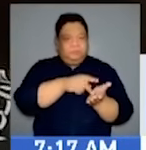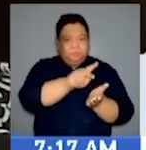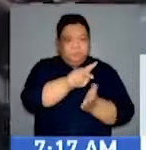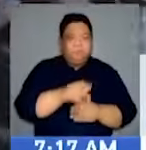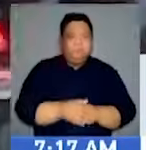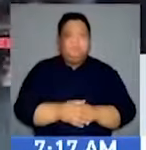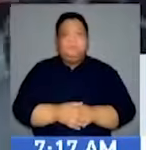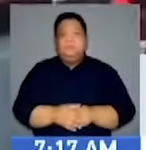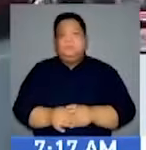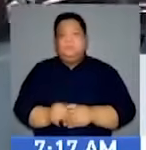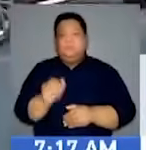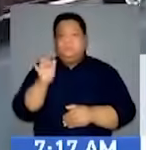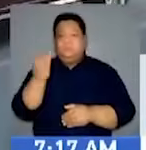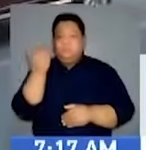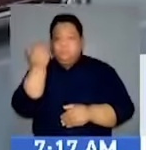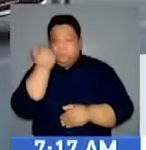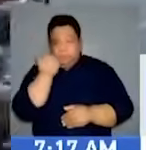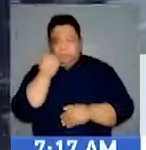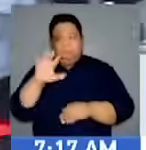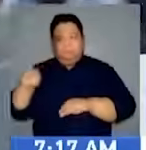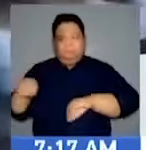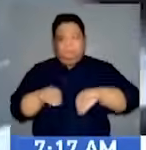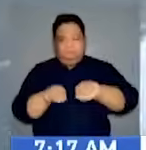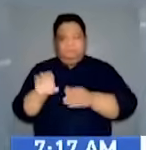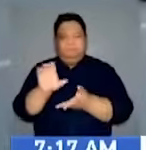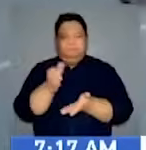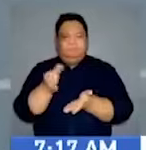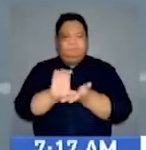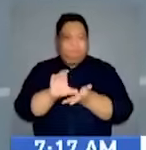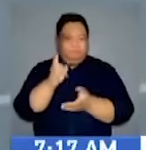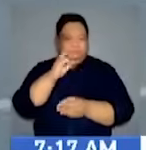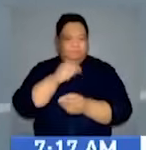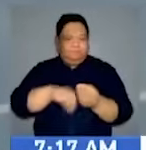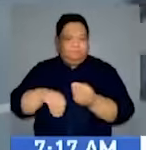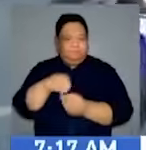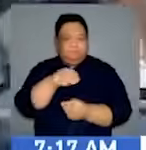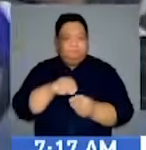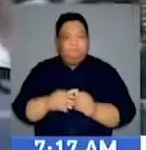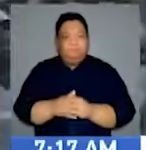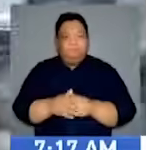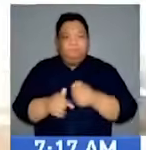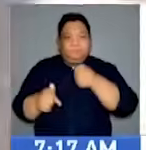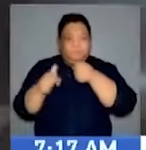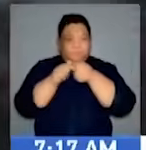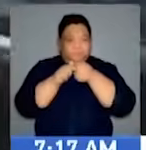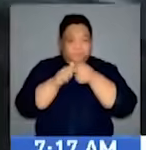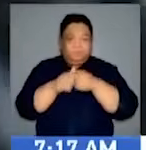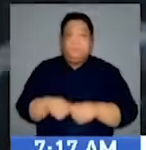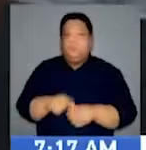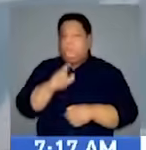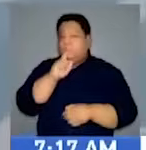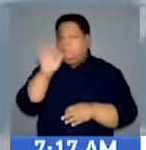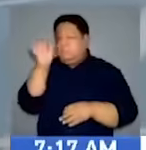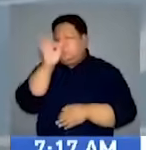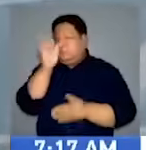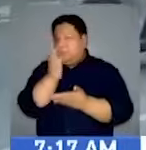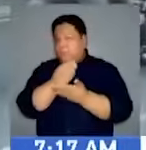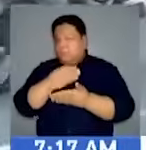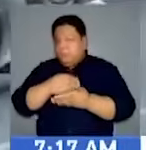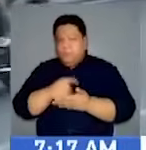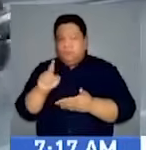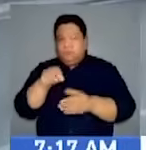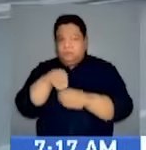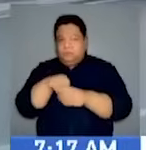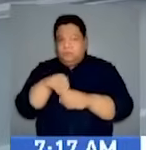na lang doon. Sa parehong survey, kasama sa pagbabudget ng mga Pilipino sa susunod na 3 buwan, ang pagkat muna sa mga big time na